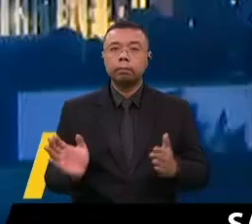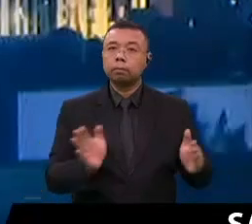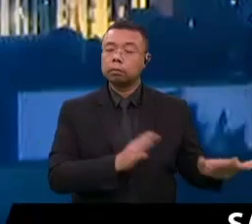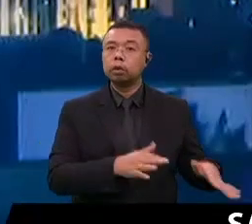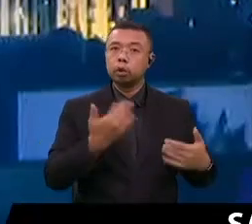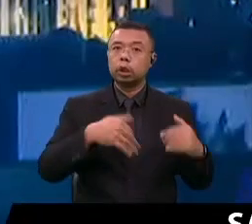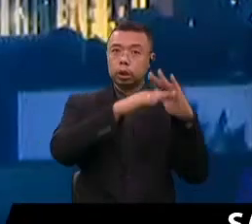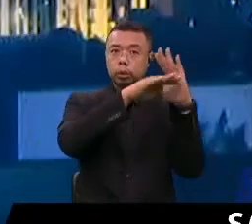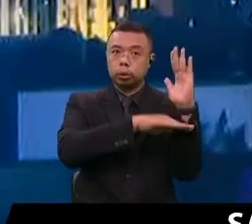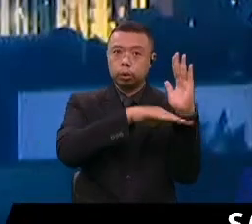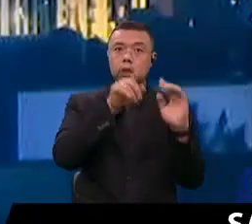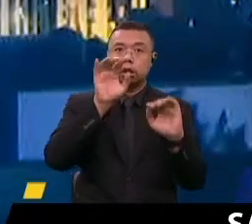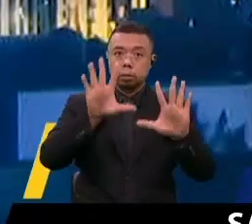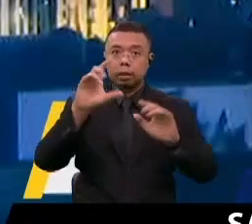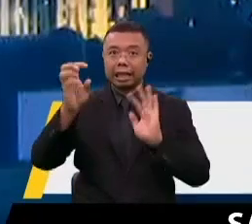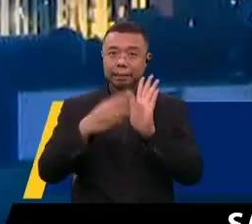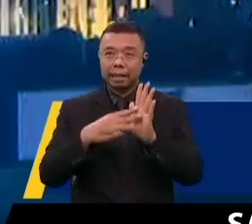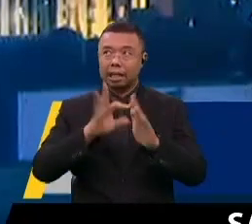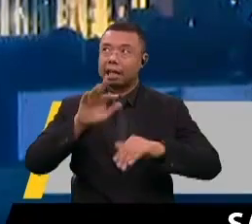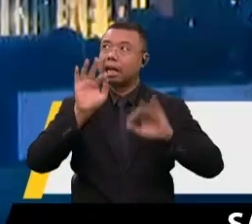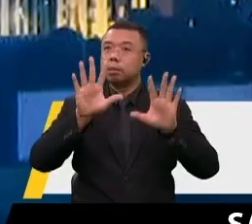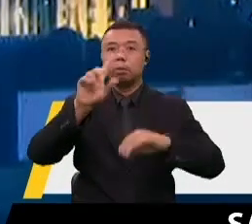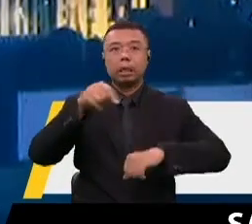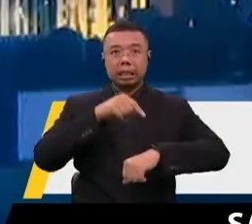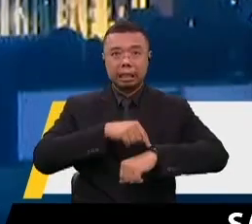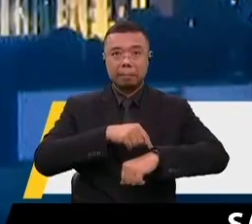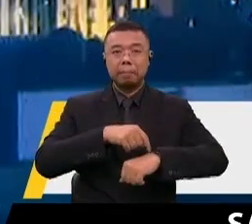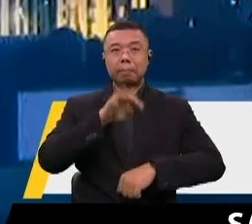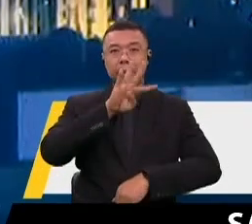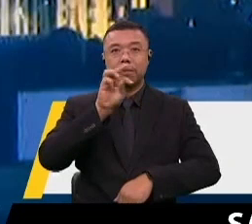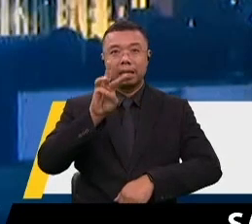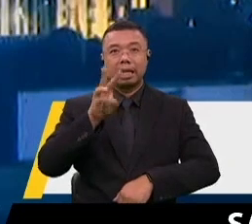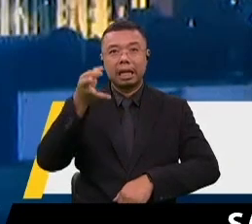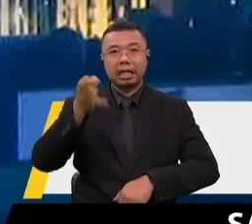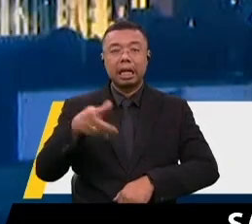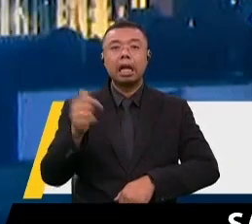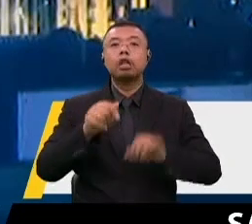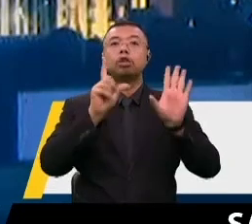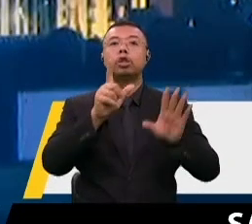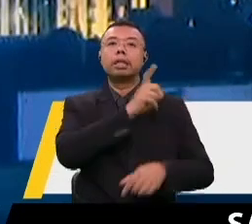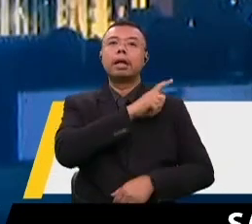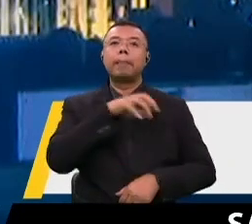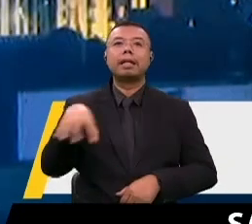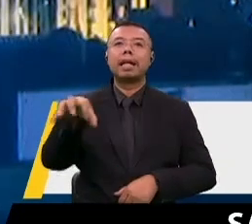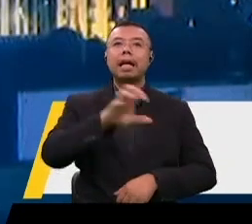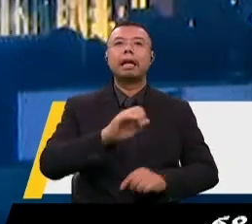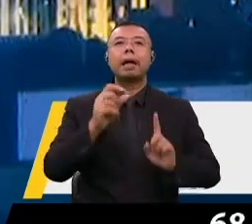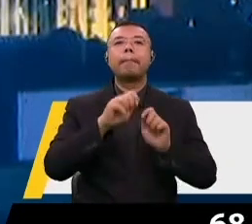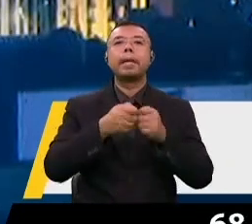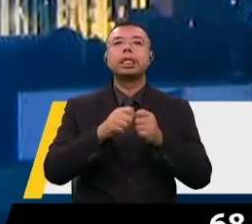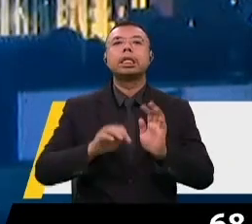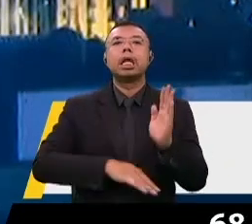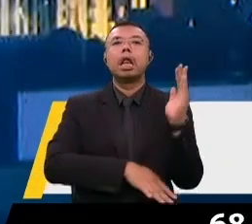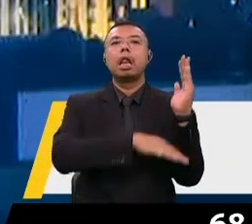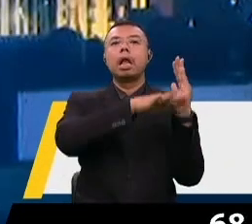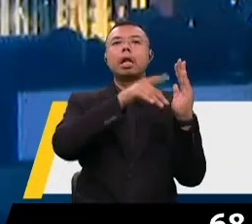pemirsa sempat surut 10 cm selama 10 jam Banjir yang menggenangi 43 desa di tujuh kecamatan di Pati Jawa Tengah kembali naik hal ini